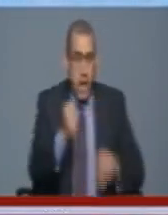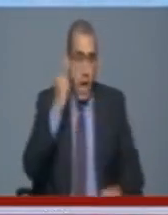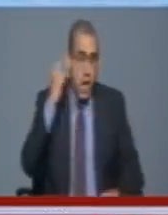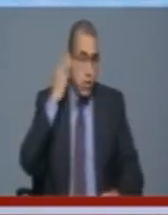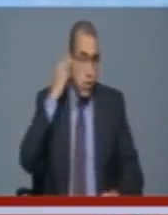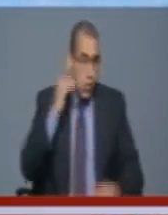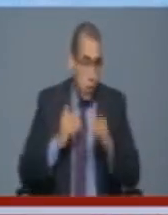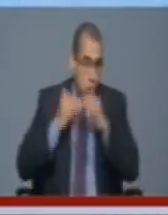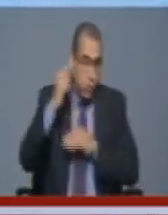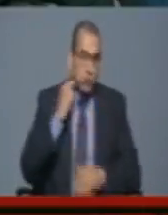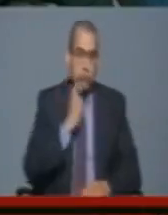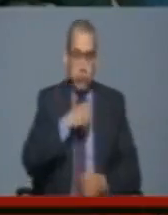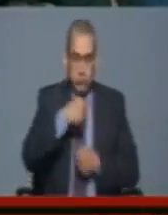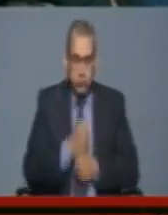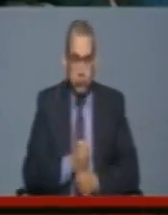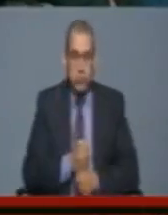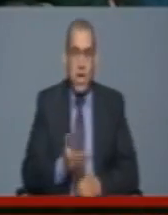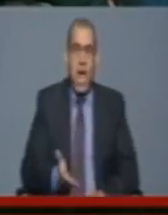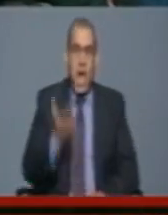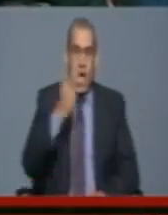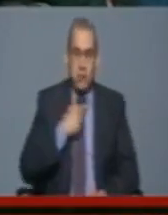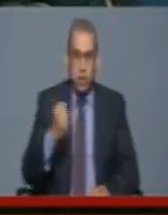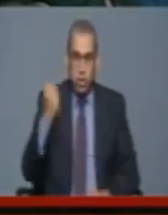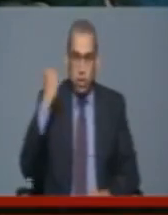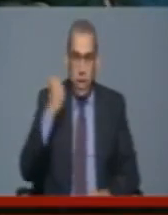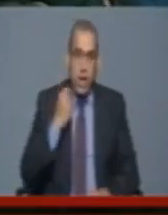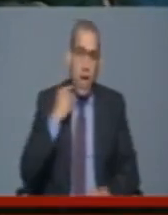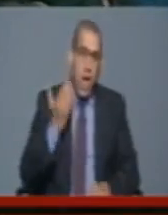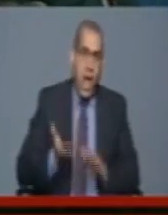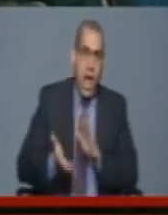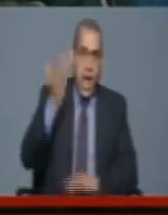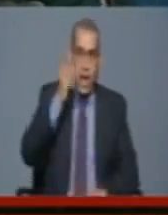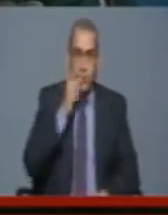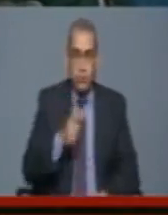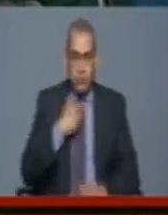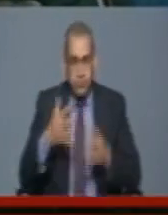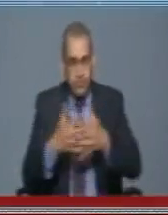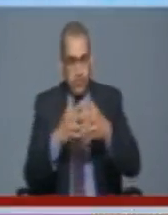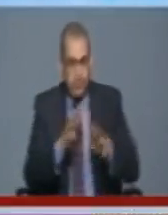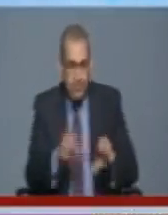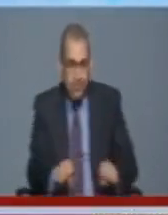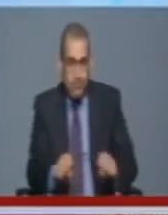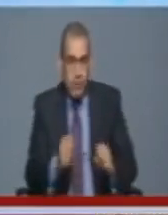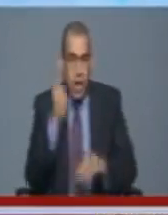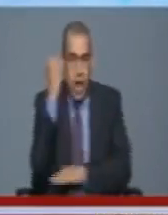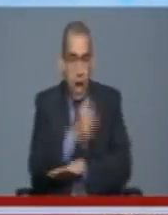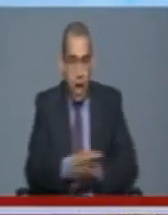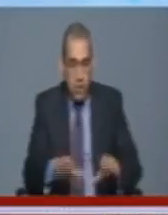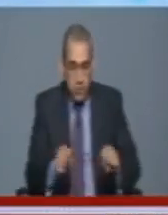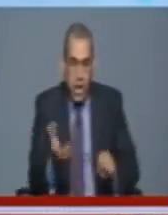الصمود أعلى منه، الشجاعة أعلى منه، التشبث بالأرض أعلى